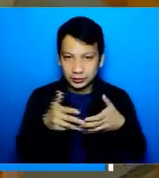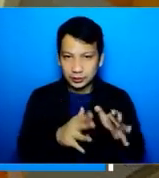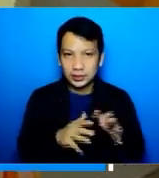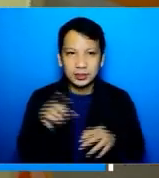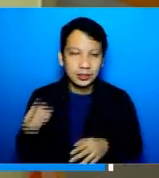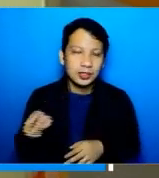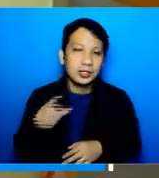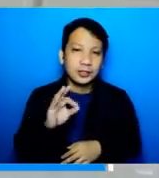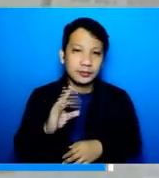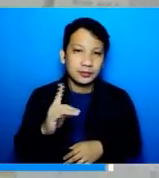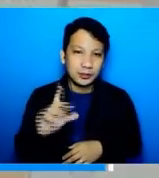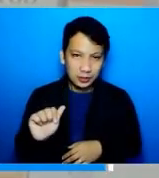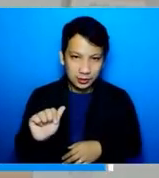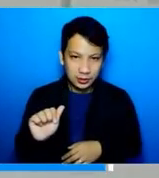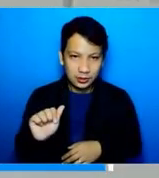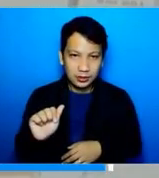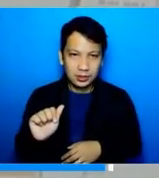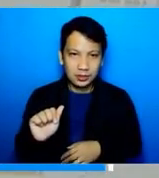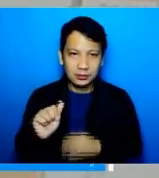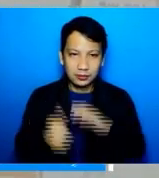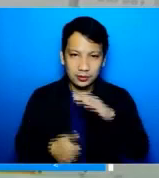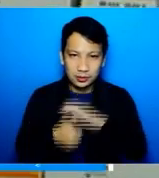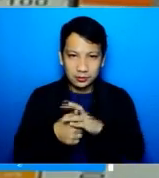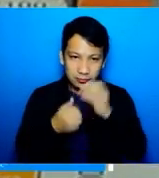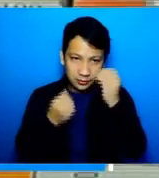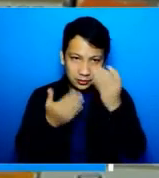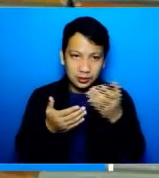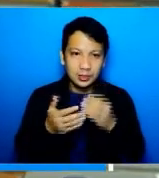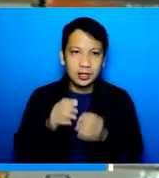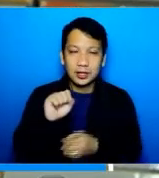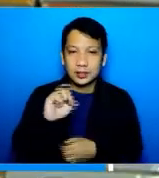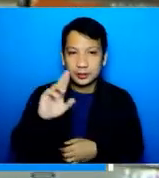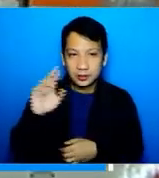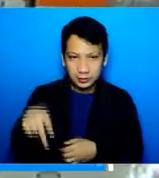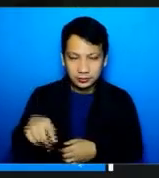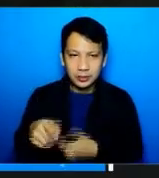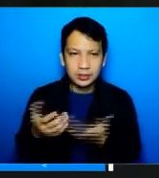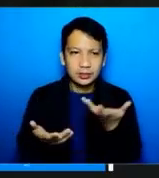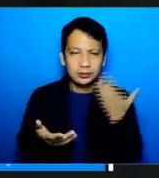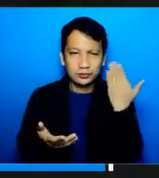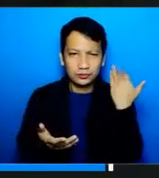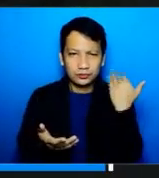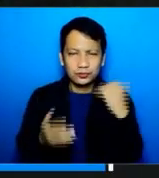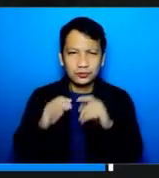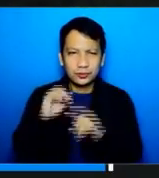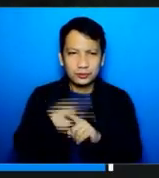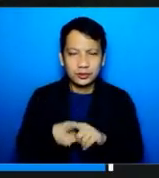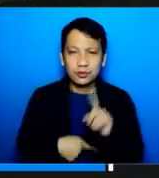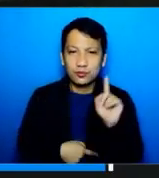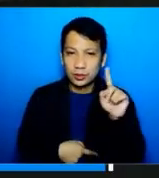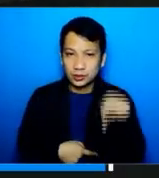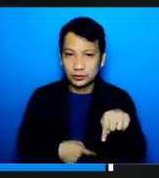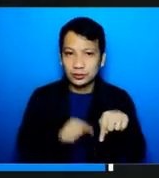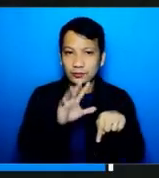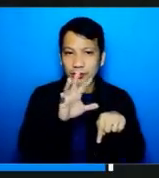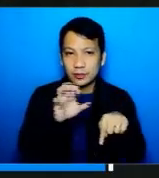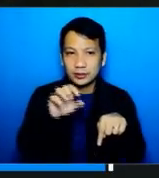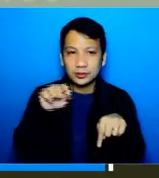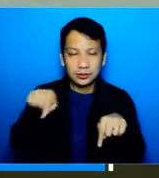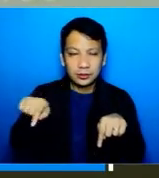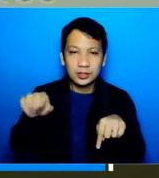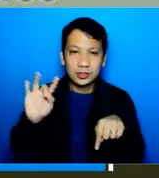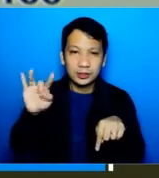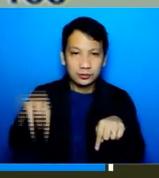Drug Administration. Sa inilabas sa suggested retail price ng Department of Health noong Abril, dapat ay nasa 1,500